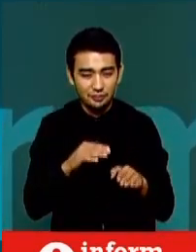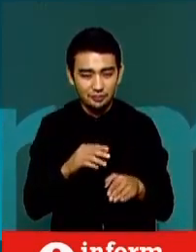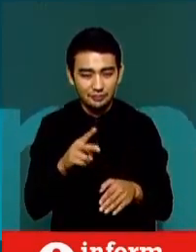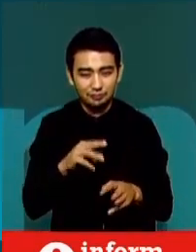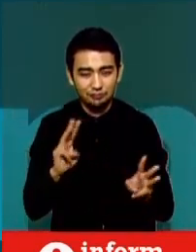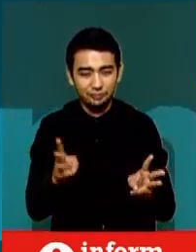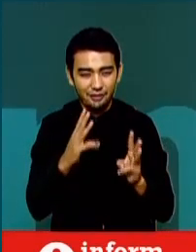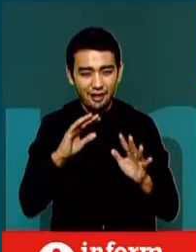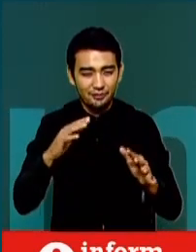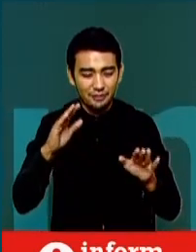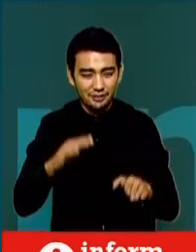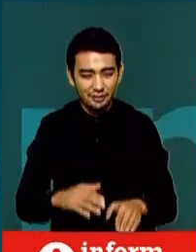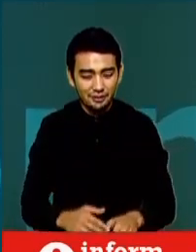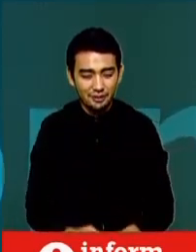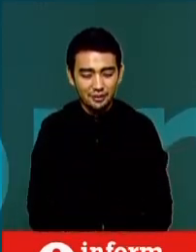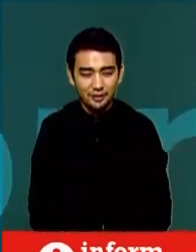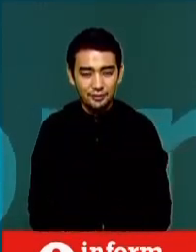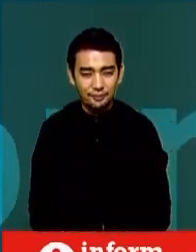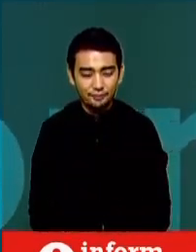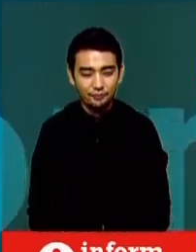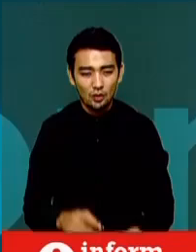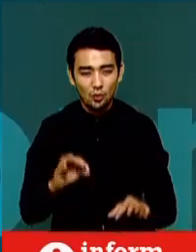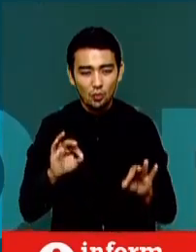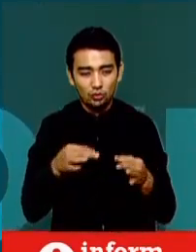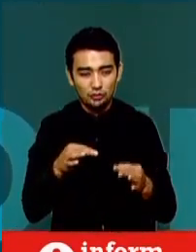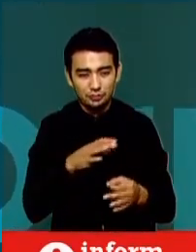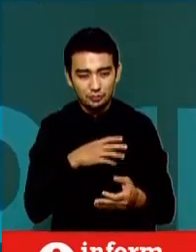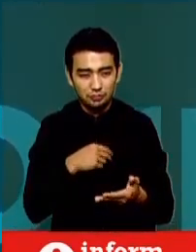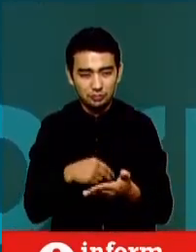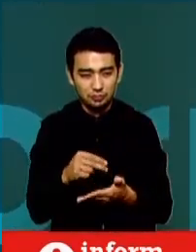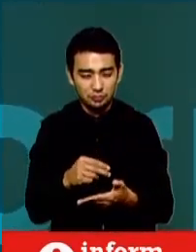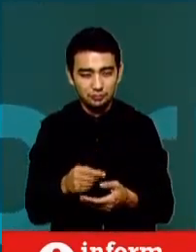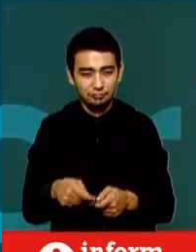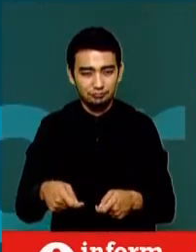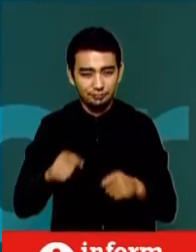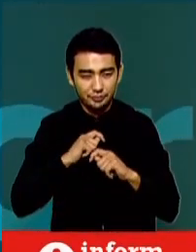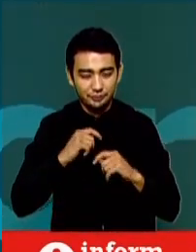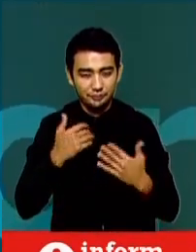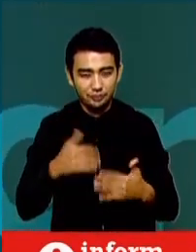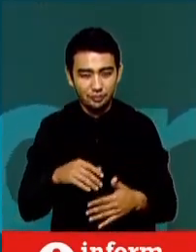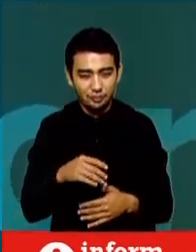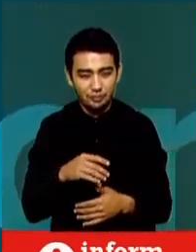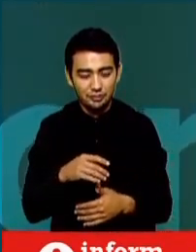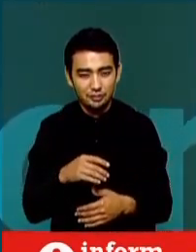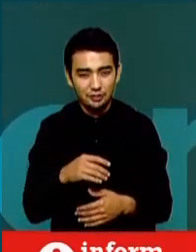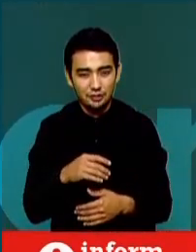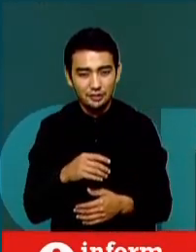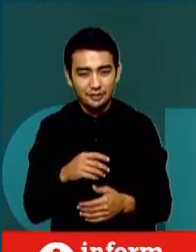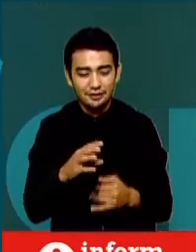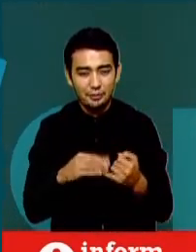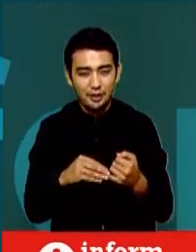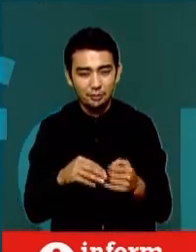пожаров. Данный автомобиль был после крупного пожара на передан с СПЧ города Семей.